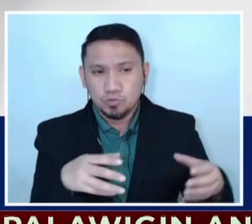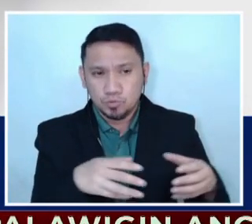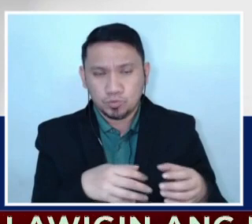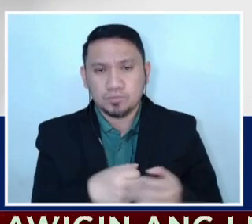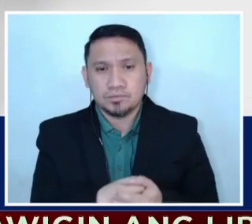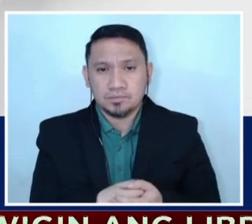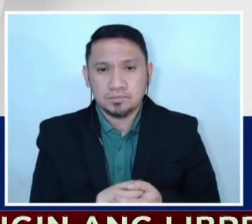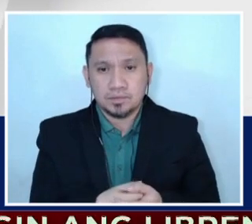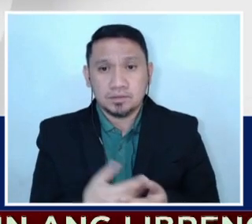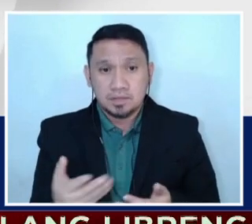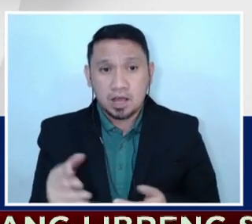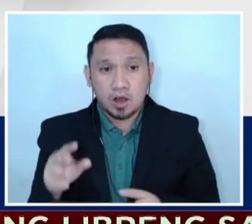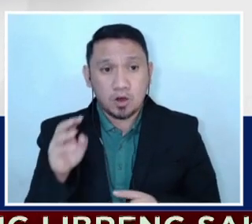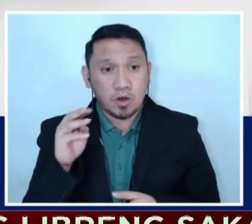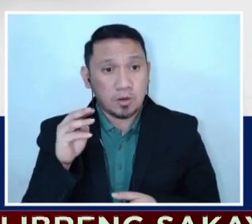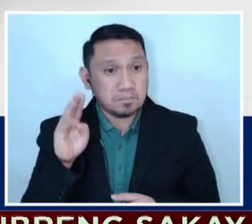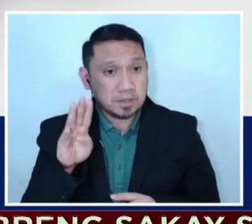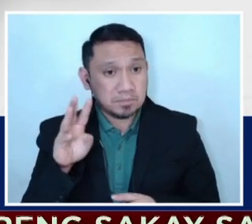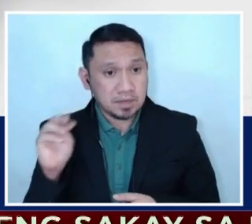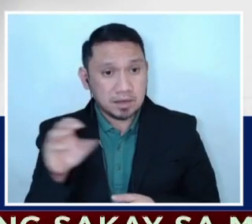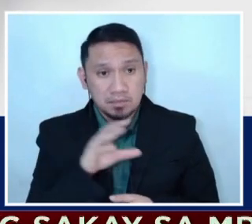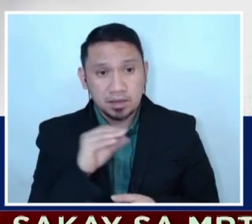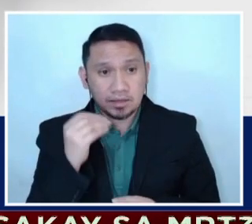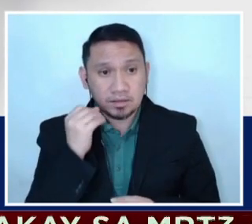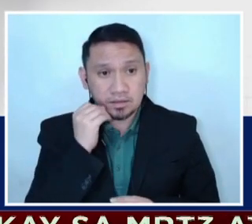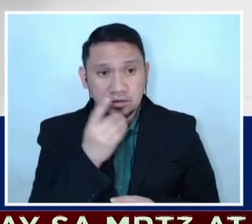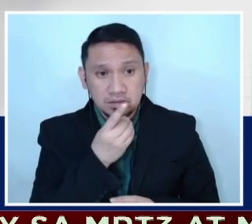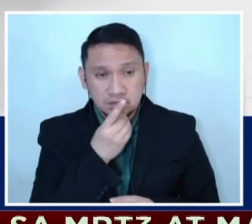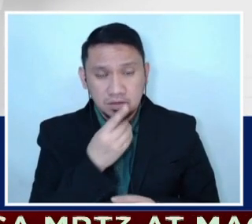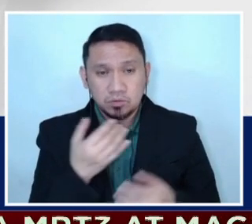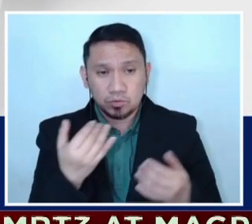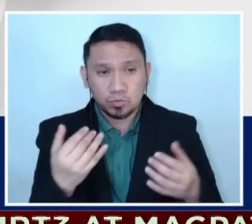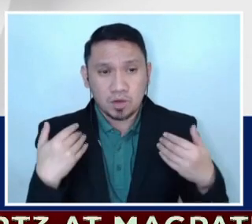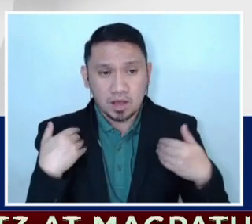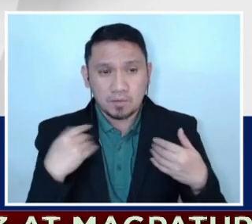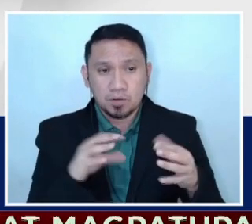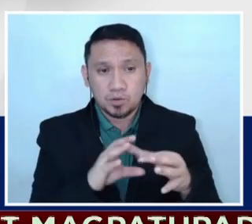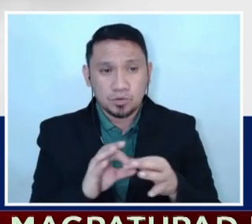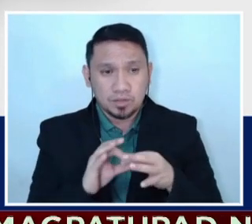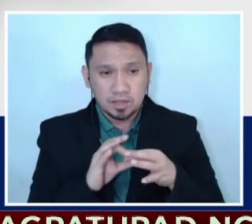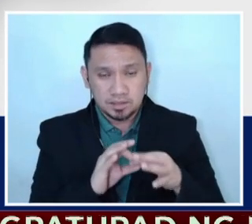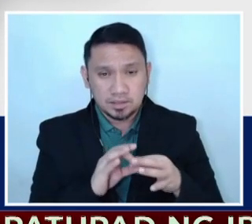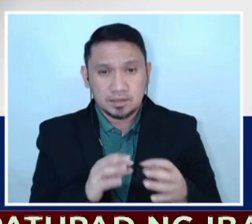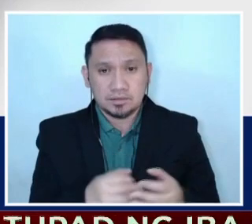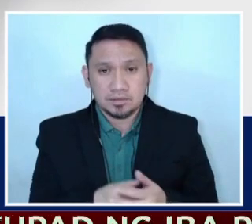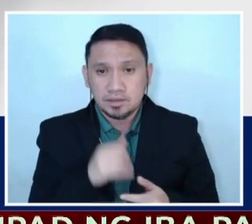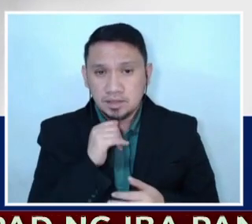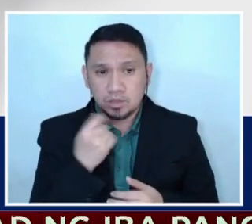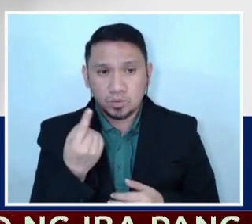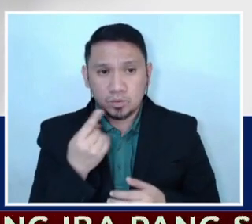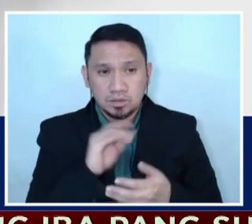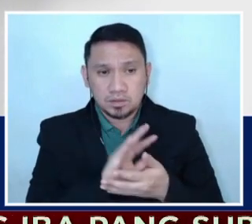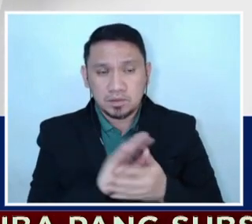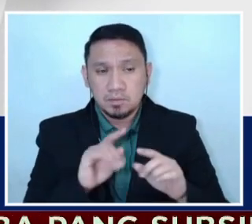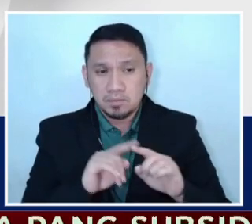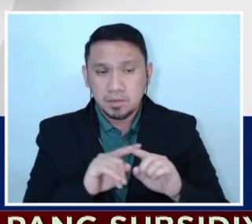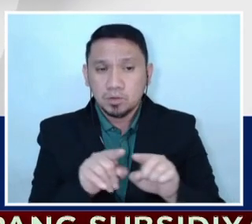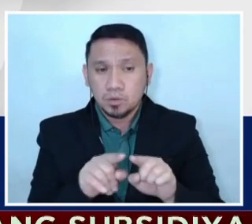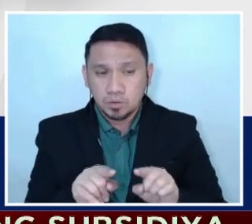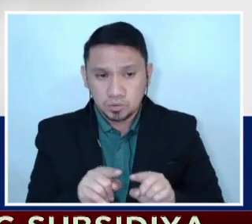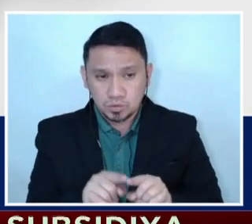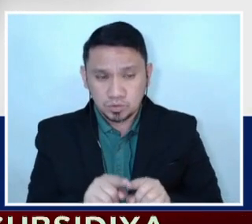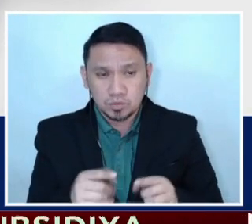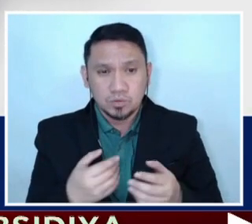Marcos-Duterte tandem para mapagbuklod-buklod ang bansa at makabawi hindi lang sa pandemic kundi maging sa hidwaan